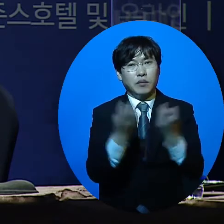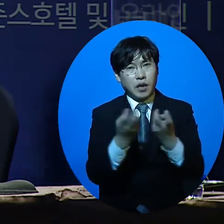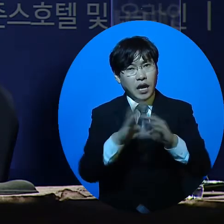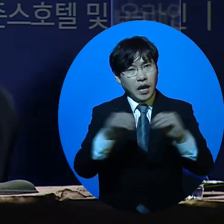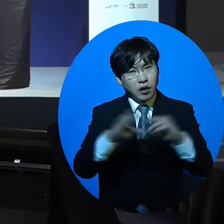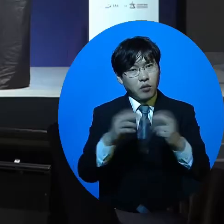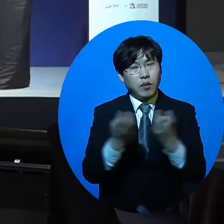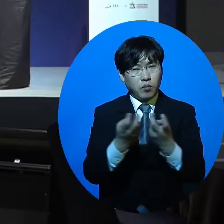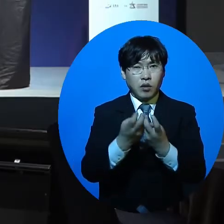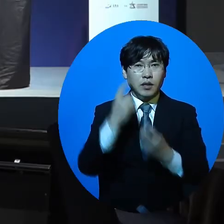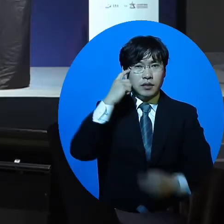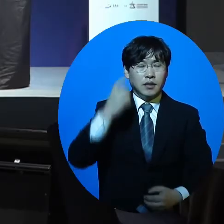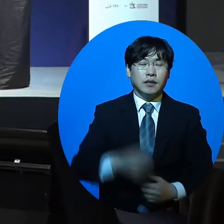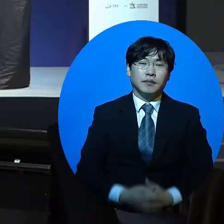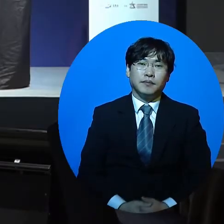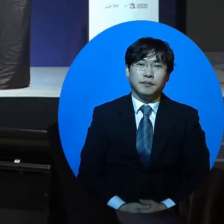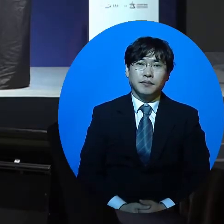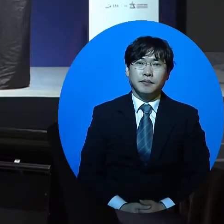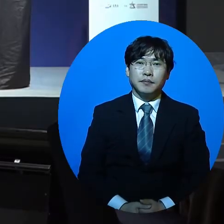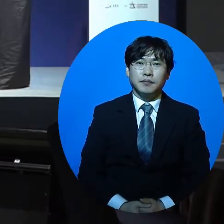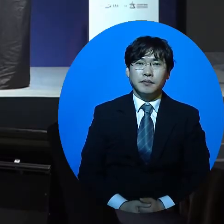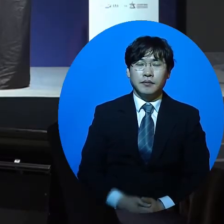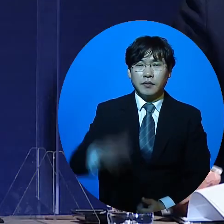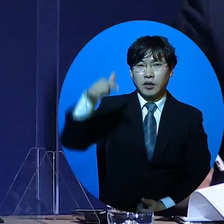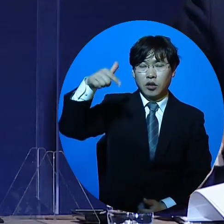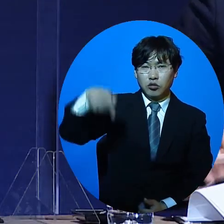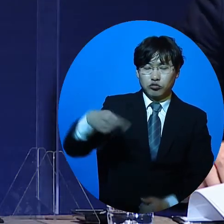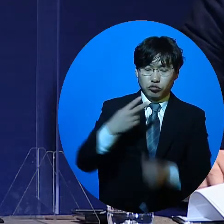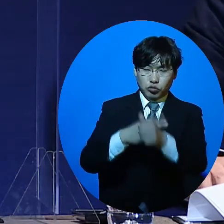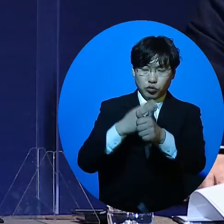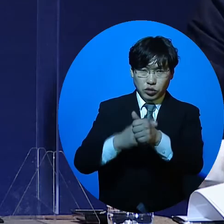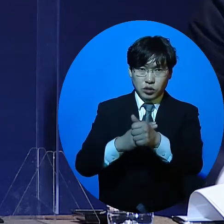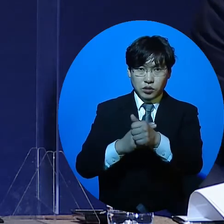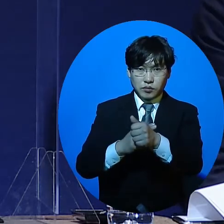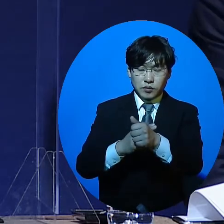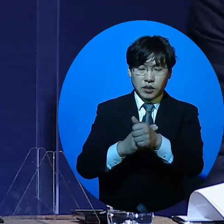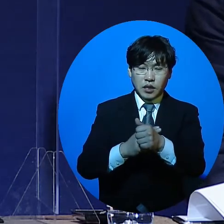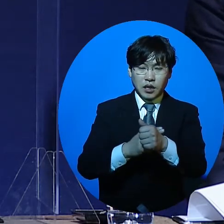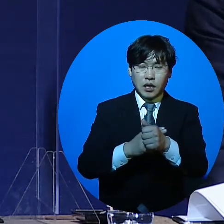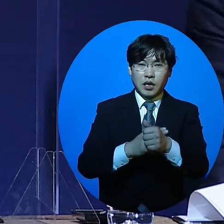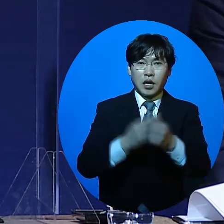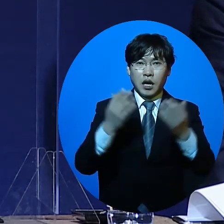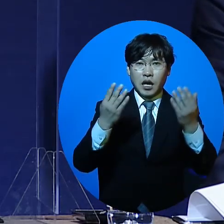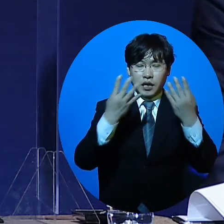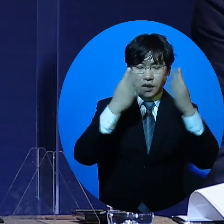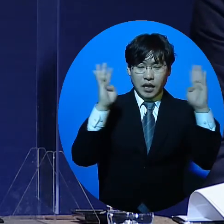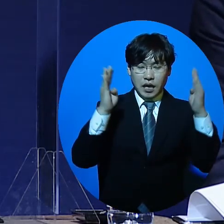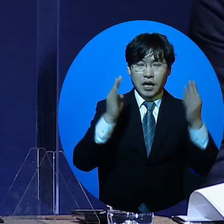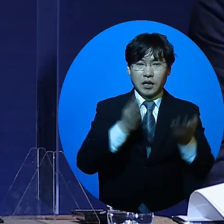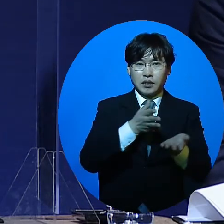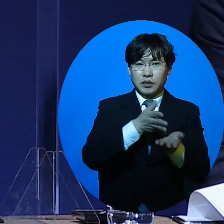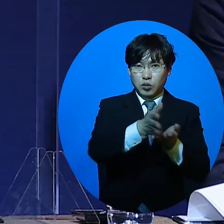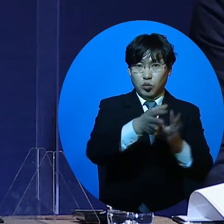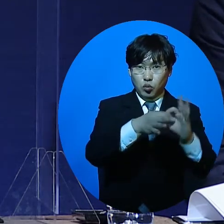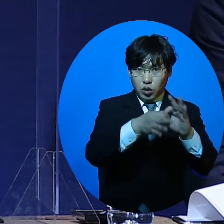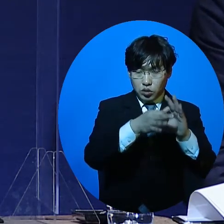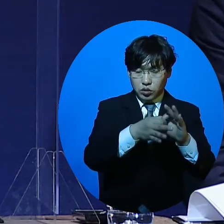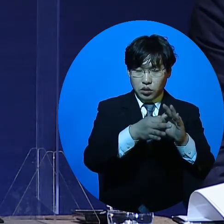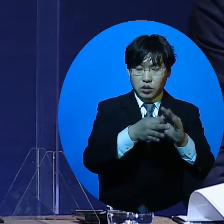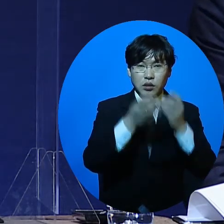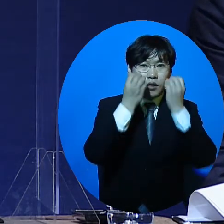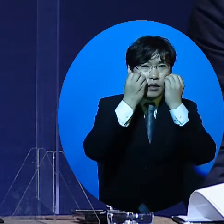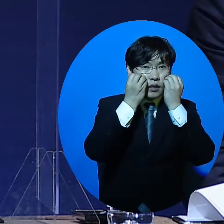이상입니다. 네, 우리 저 구본진 교수님께서는 역시 이제 학과에 대한 부분인데, 이게 이제 새로운